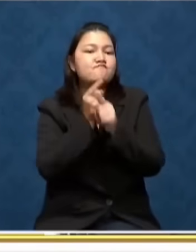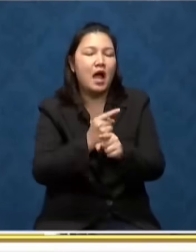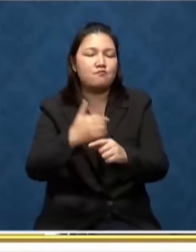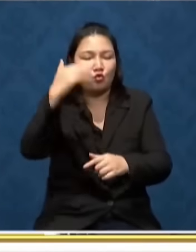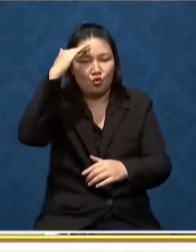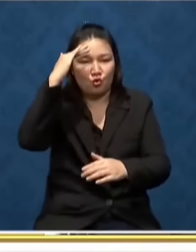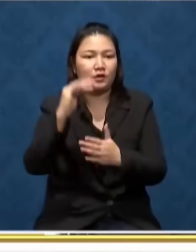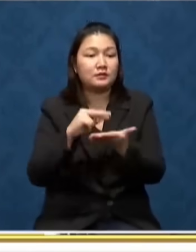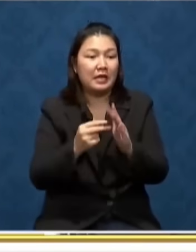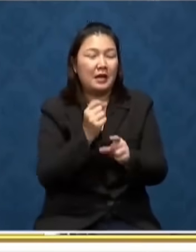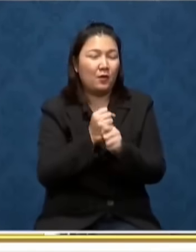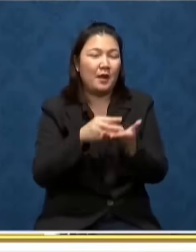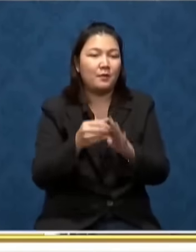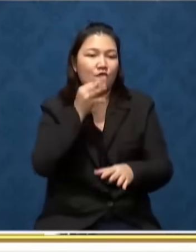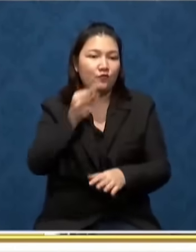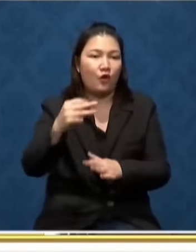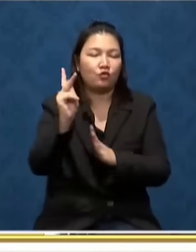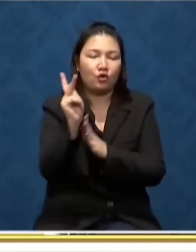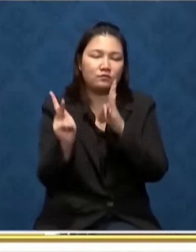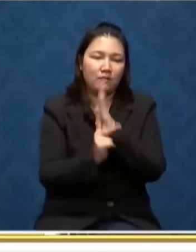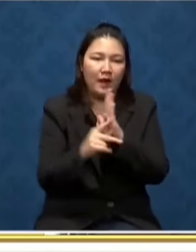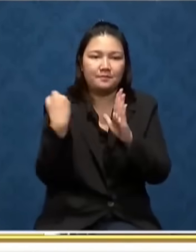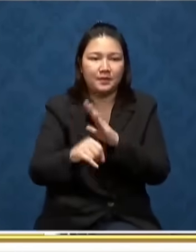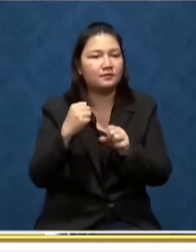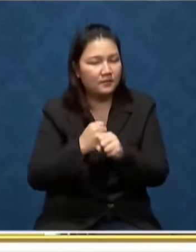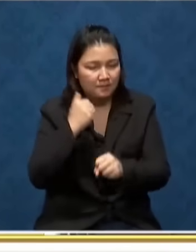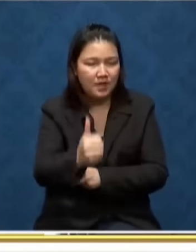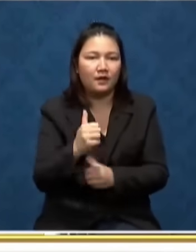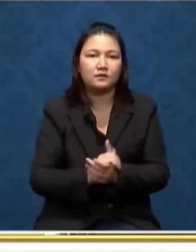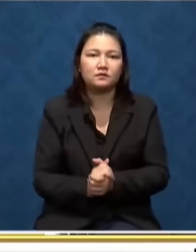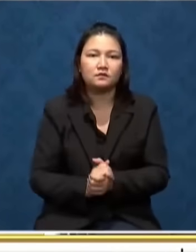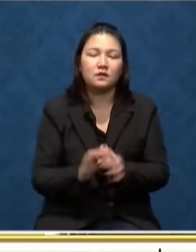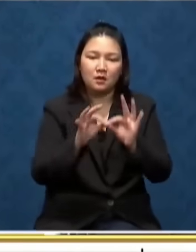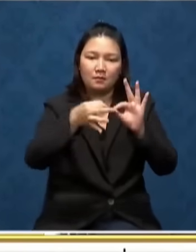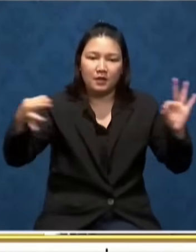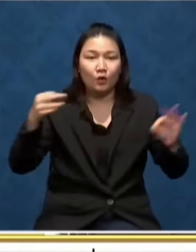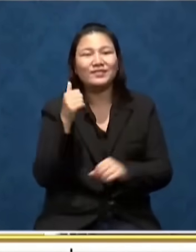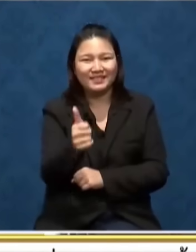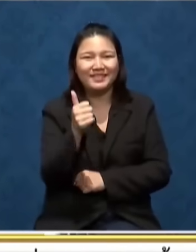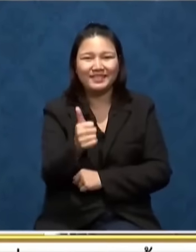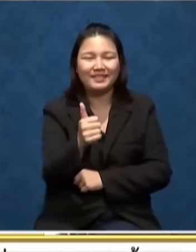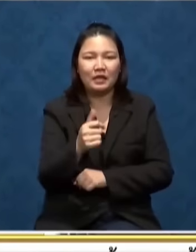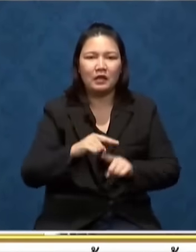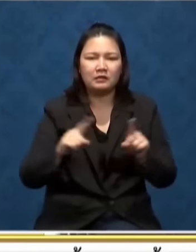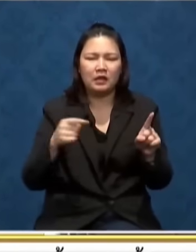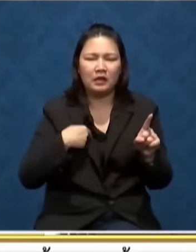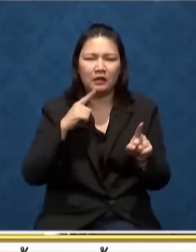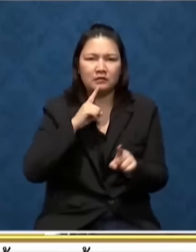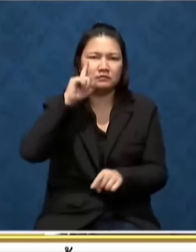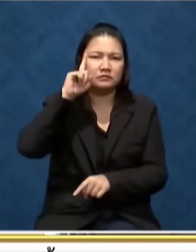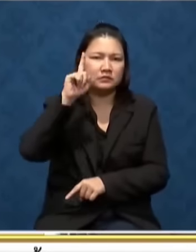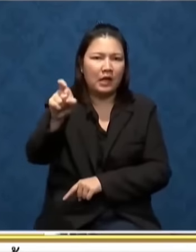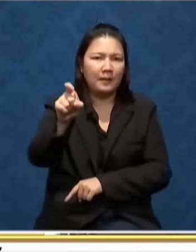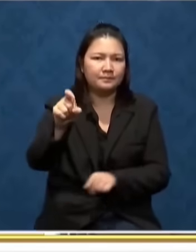นับแต่วันที่รับแจ้งการระงับการทำธุรกรรมเนื้อหาดีครับท่านประธานแต่ต้องตั้งคำถามกับ